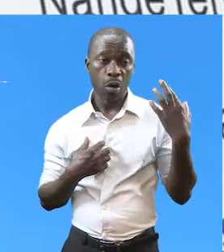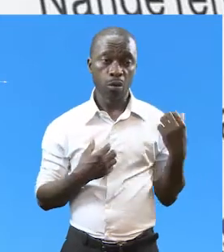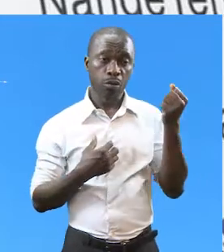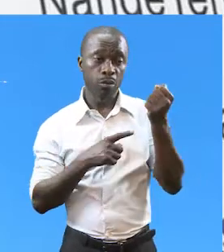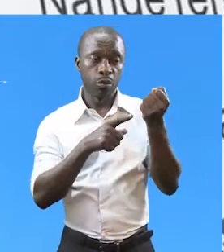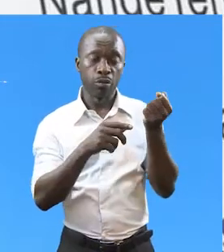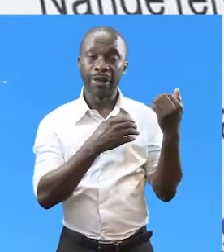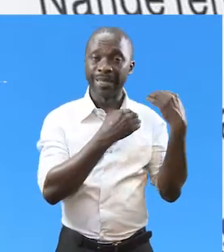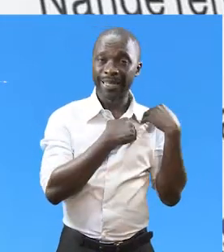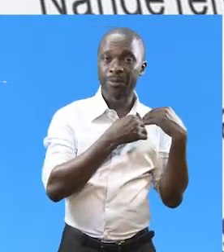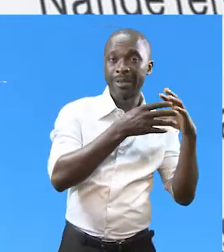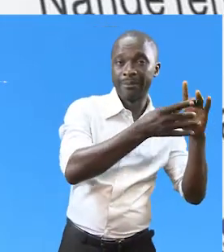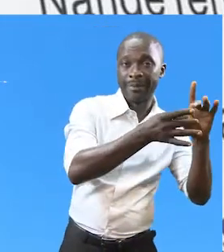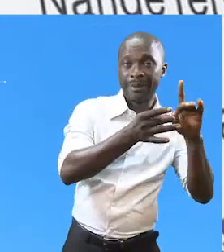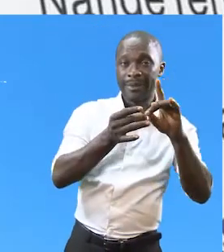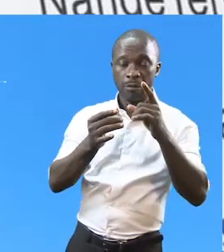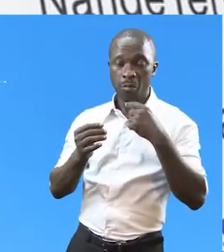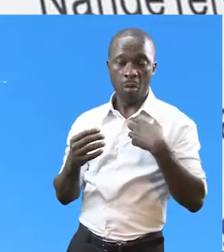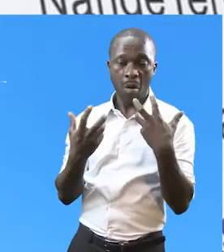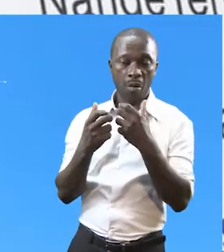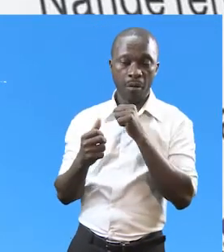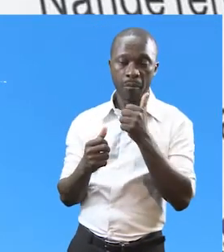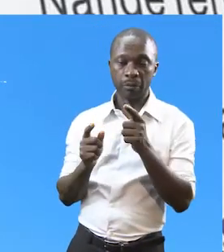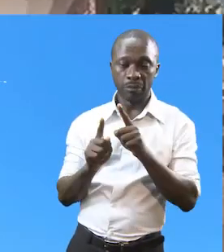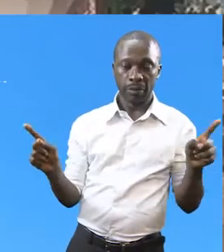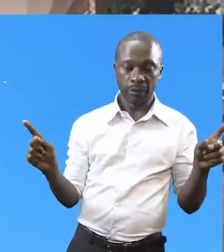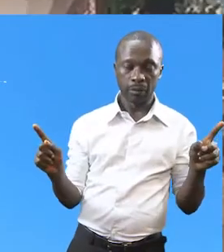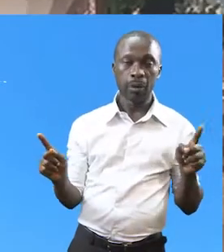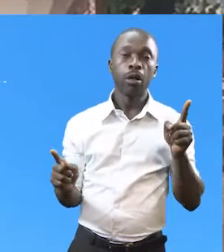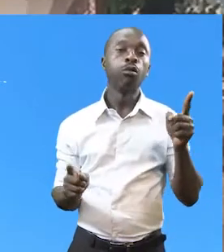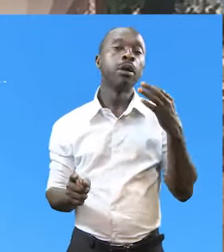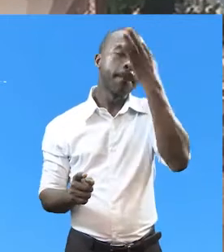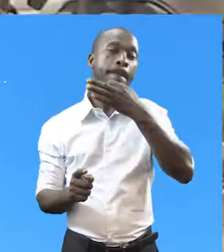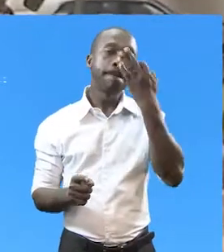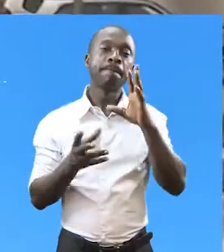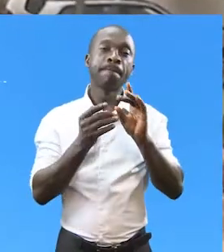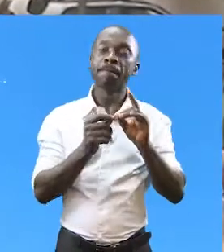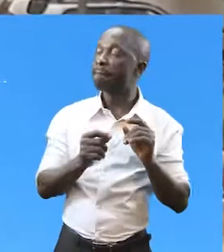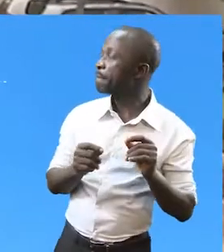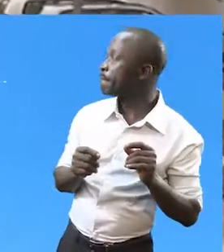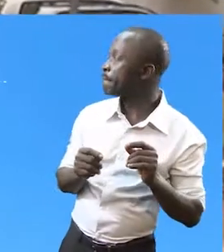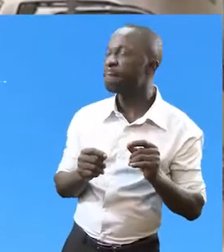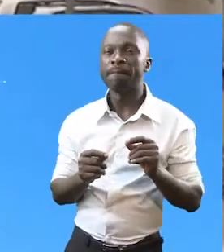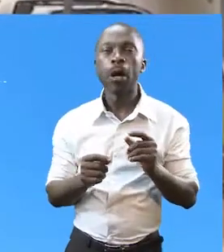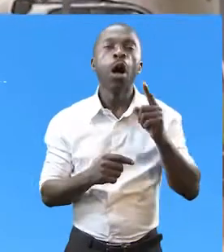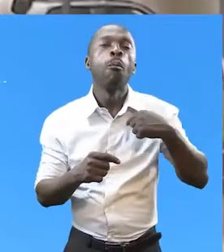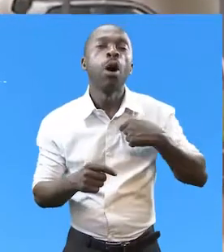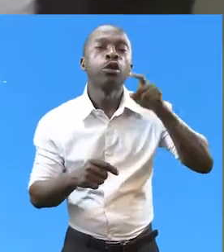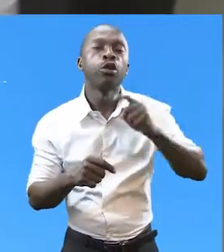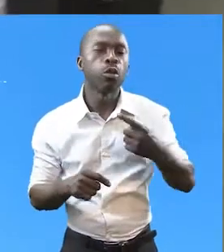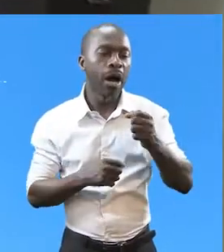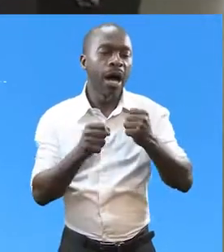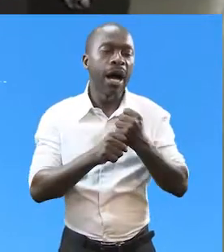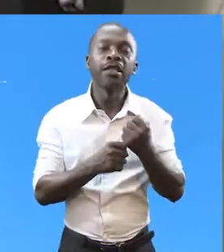être concerné par cette loi. Sur sa page Facebook, il a écrit « Dites-nous quel est le bon âge, la bonne religion, le bon genre et la